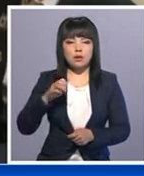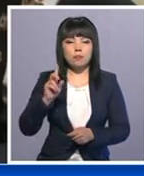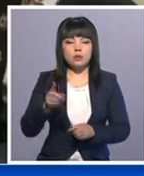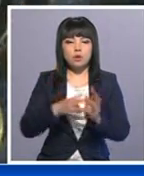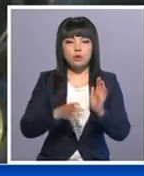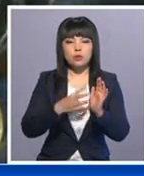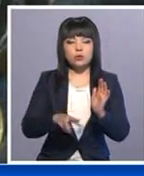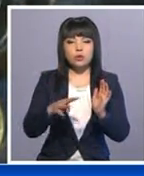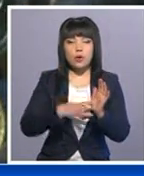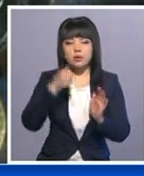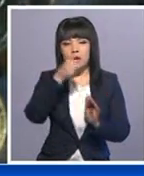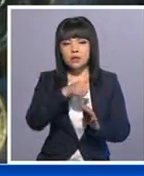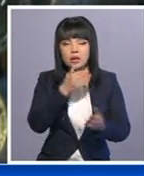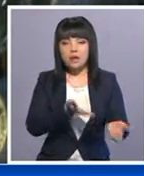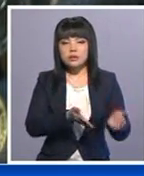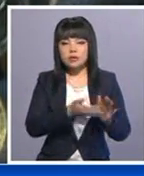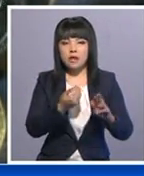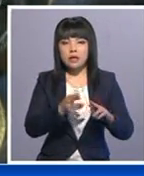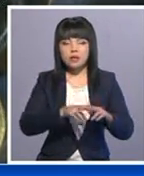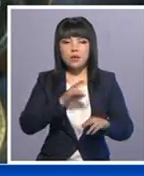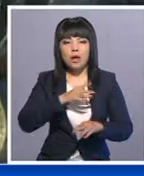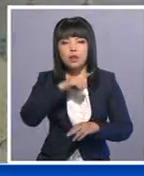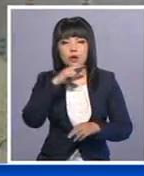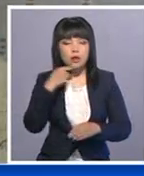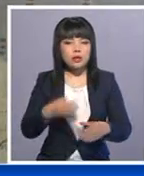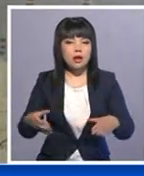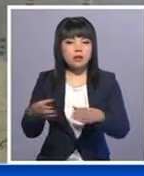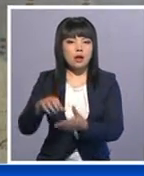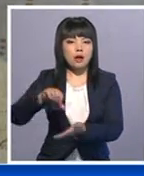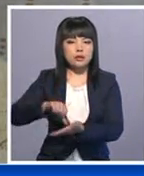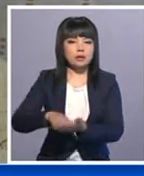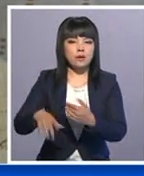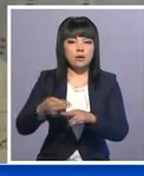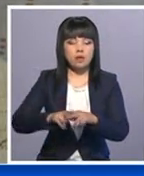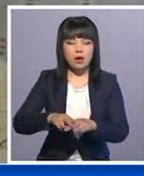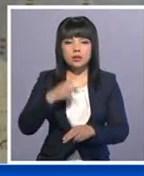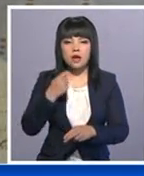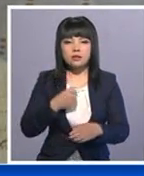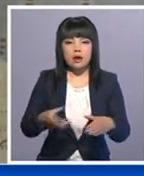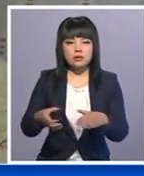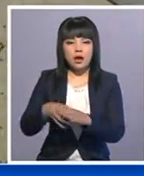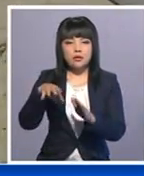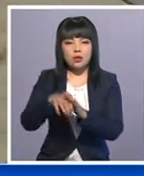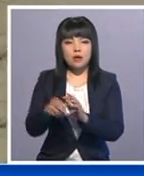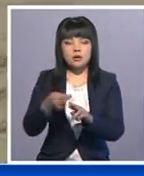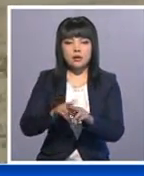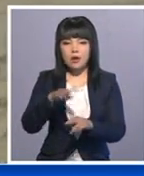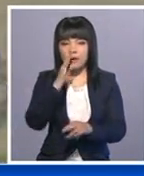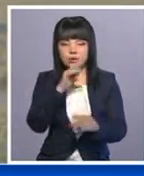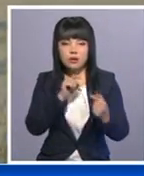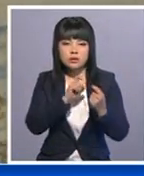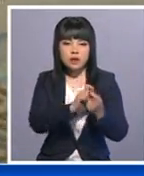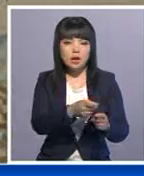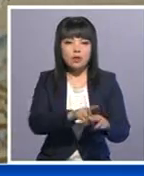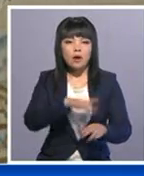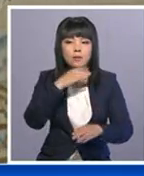қатарына шақырылып, соғыс басталғанда Белоруссиядағы ұрыстарға қатысқан. Кейін партизан отрядына қосылып, жаяу жау тылында басқыншыларға талай